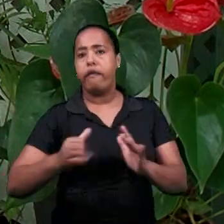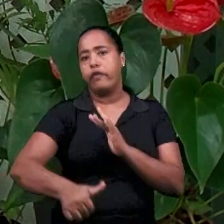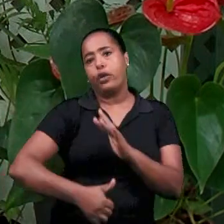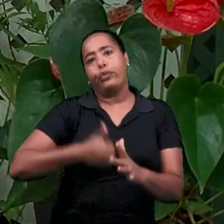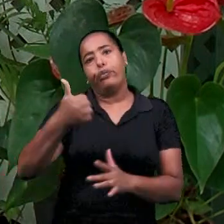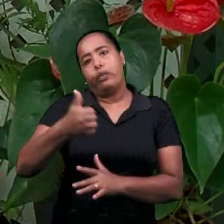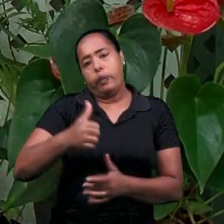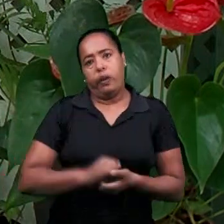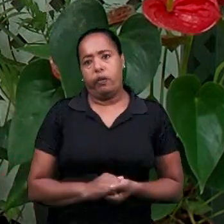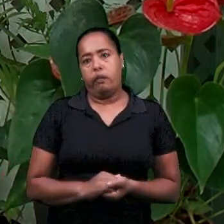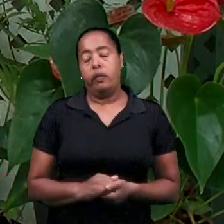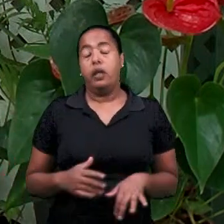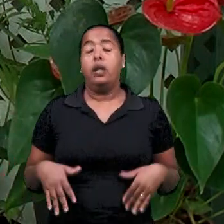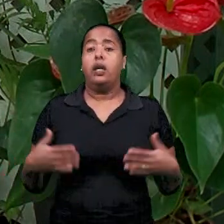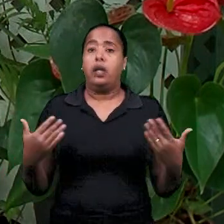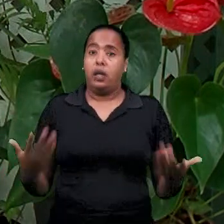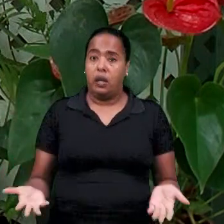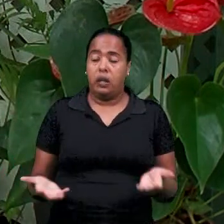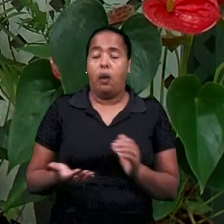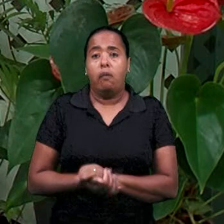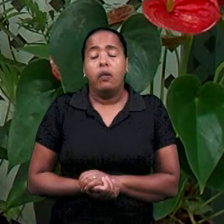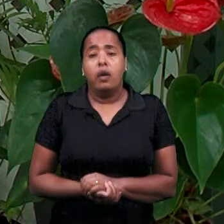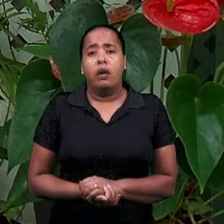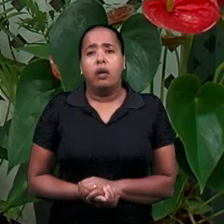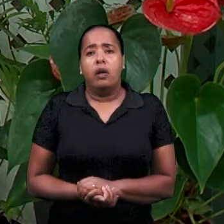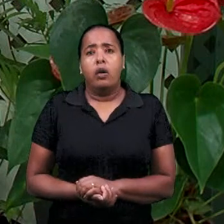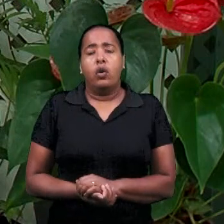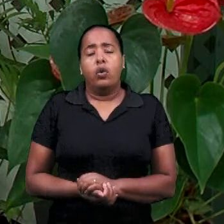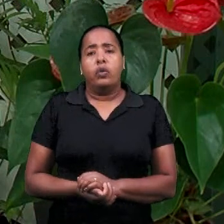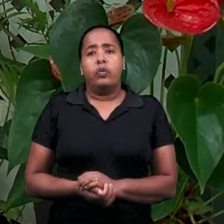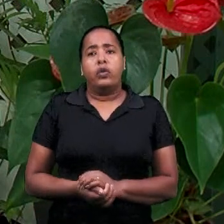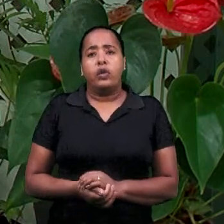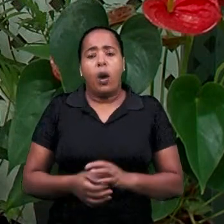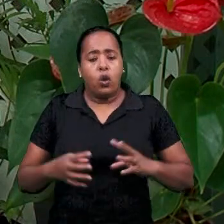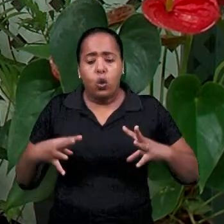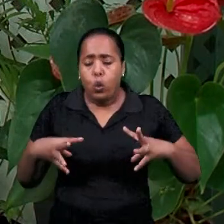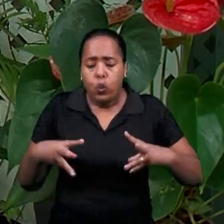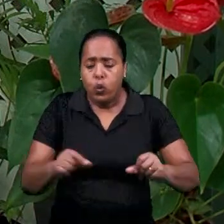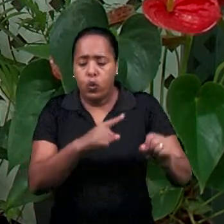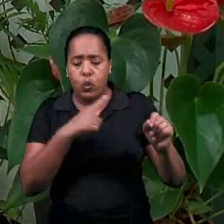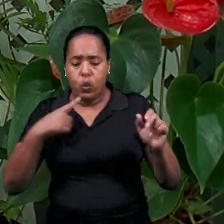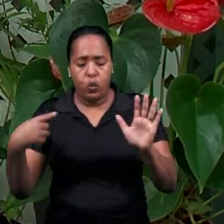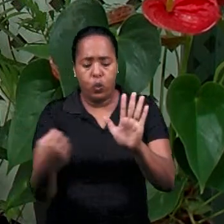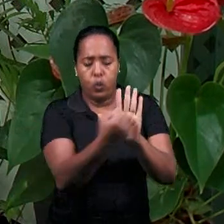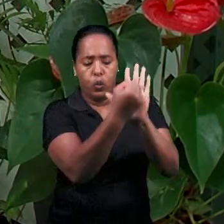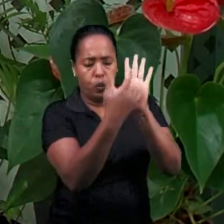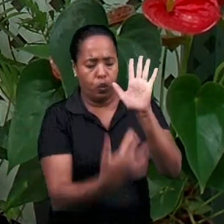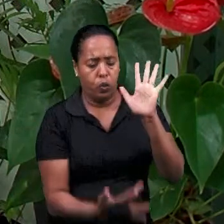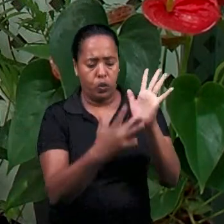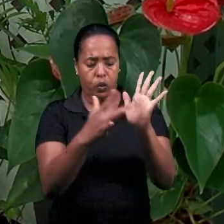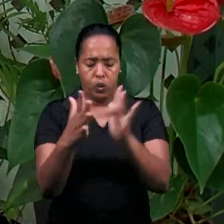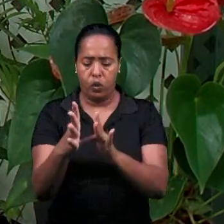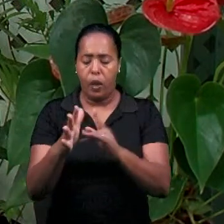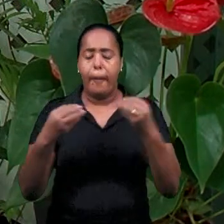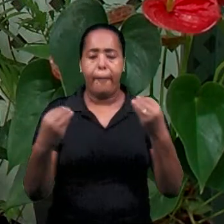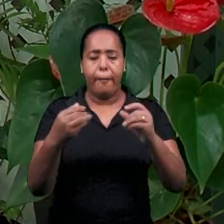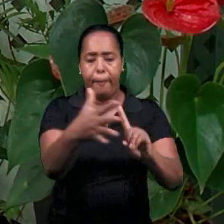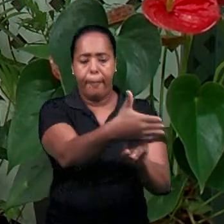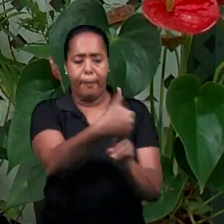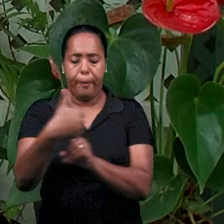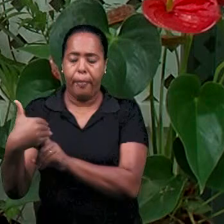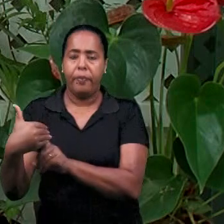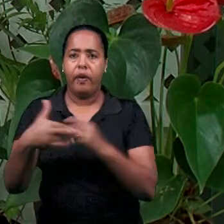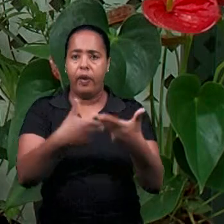les annonces, les avertissements qui sont faits en ce moment, afin que vous soyez délivrés du péché et du monde, afin